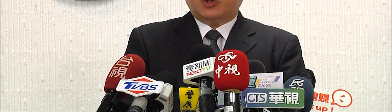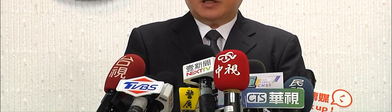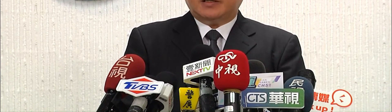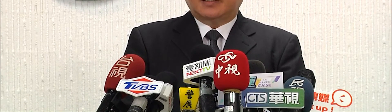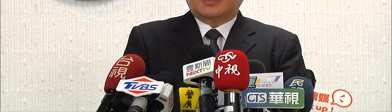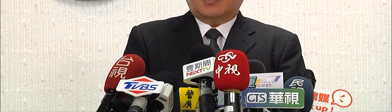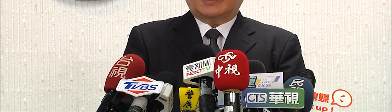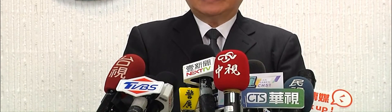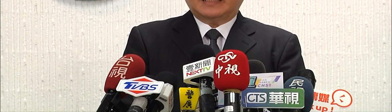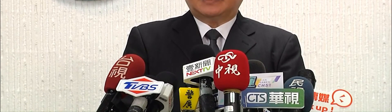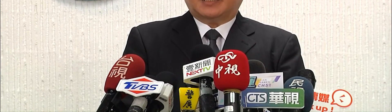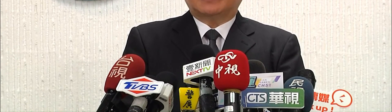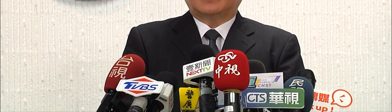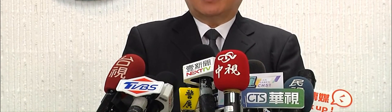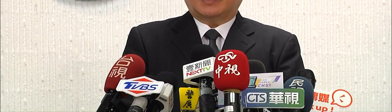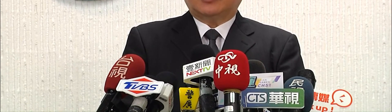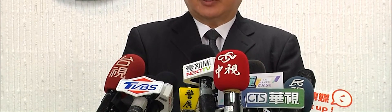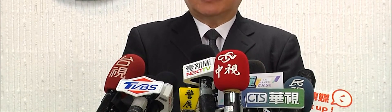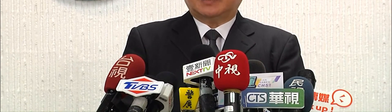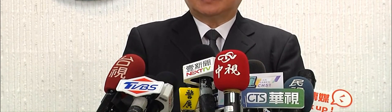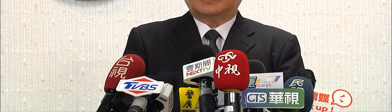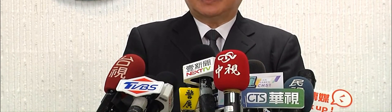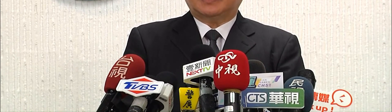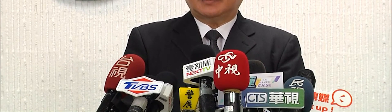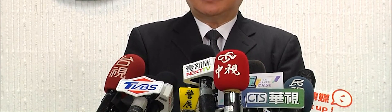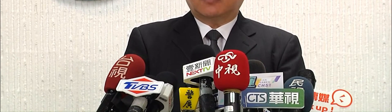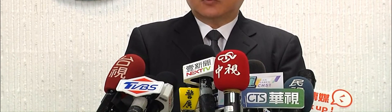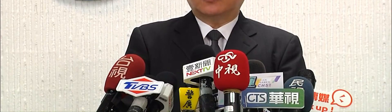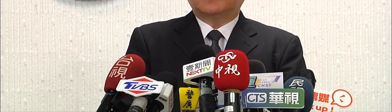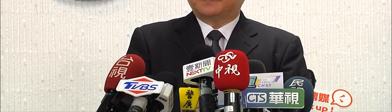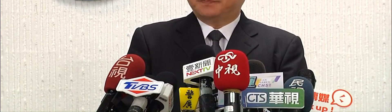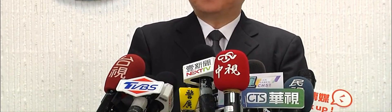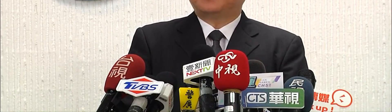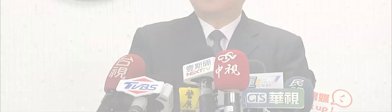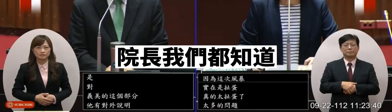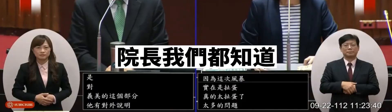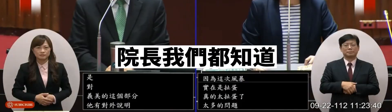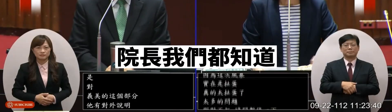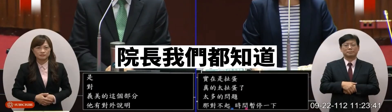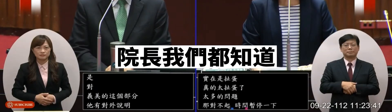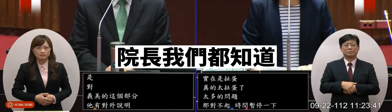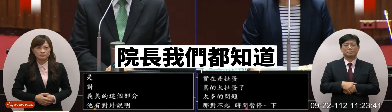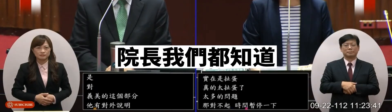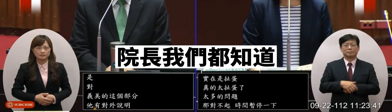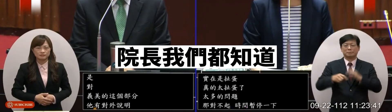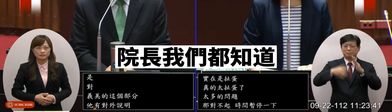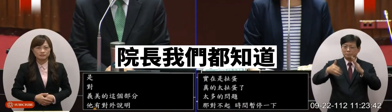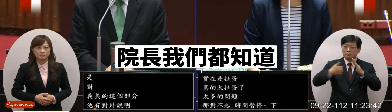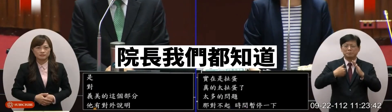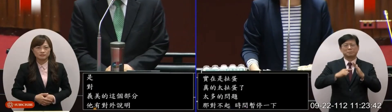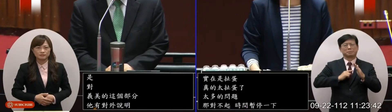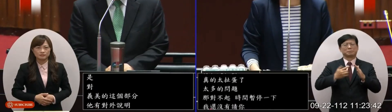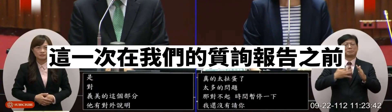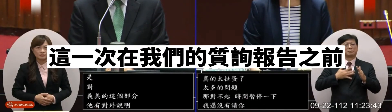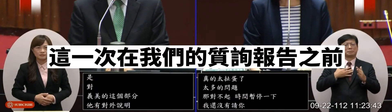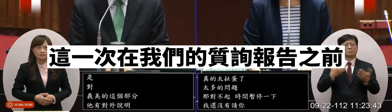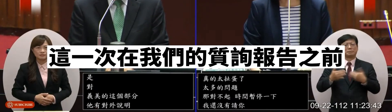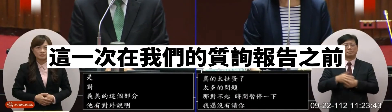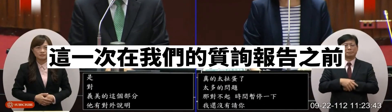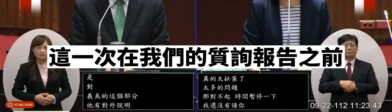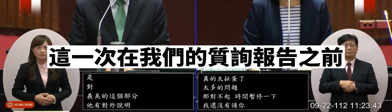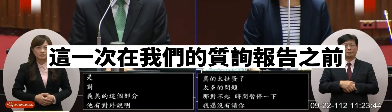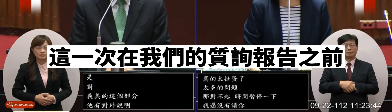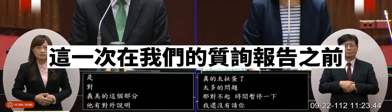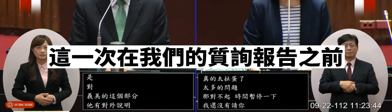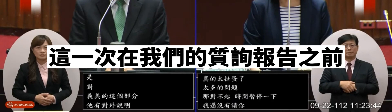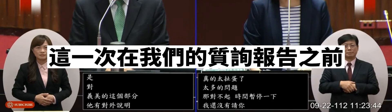会尽全力来加强来推动这样子的一个联系的工作。 院长，我们都知道这一次